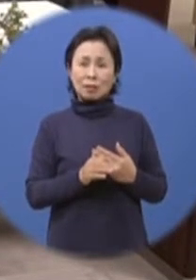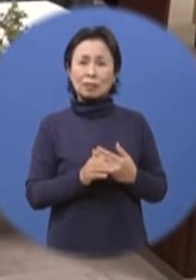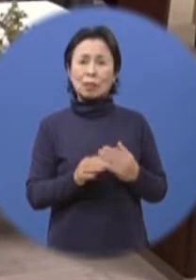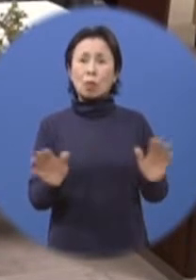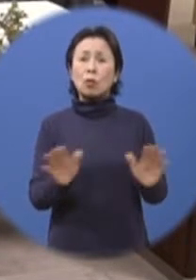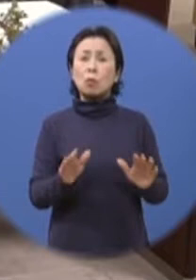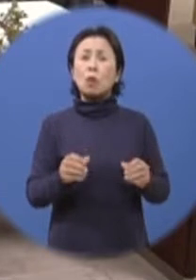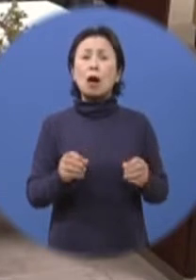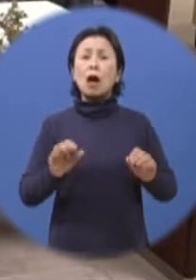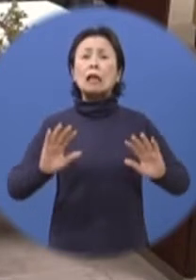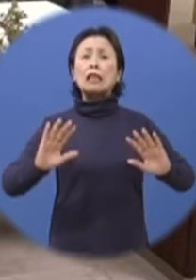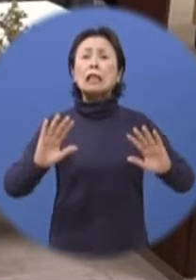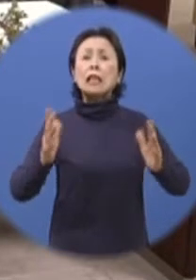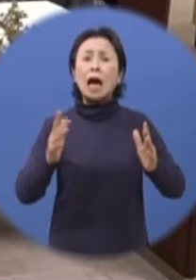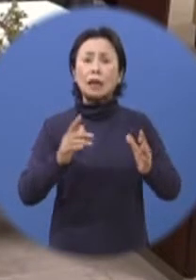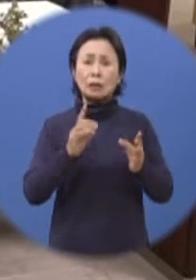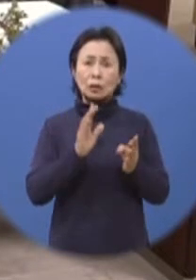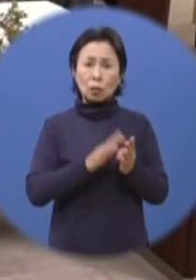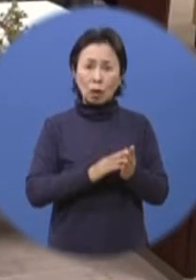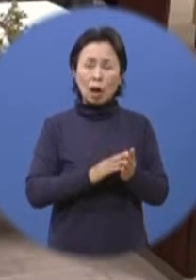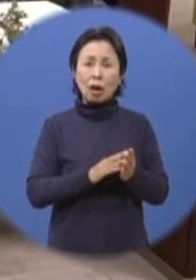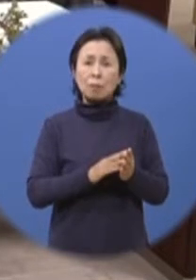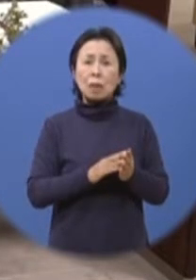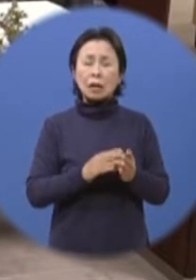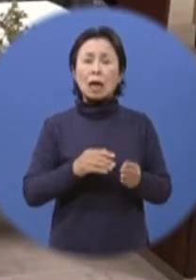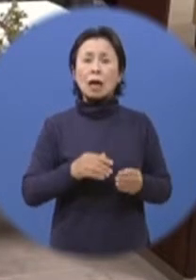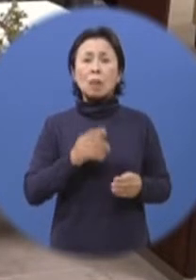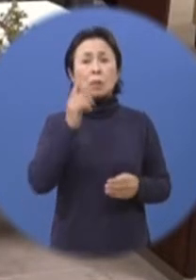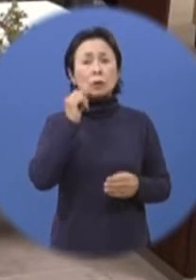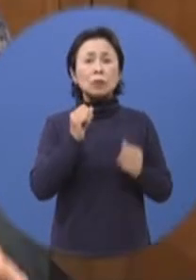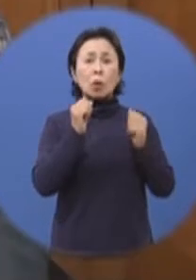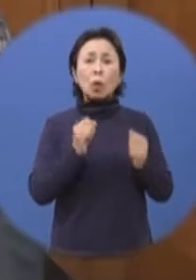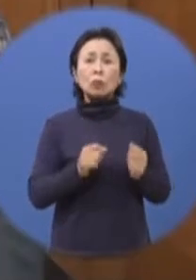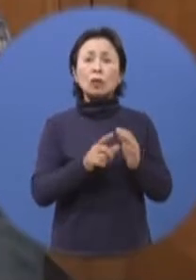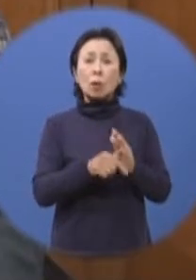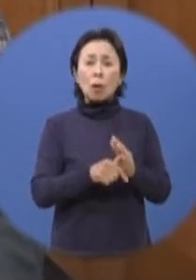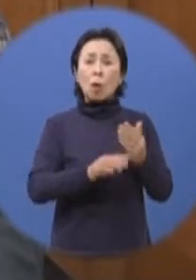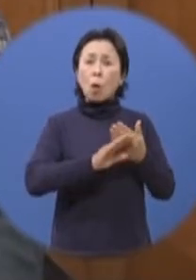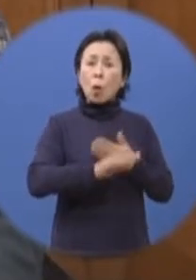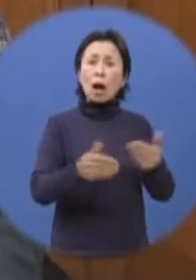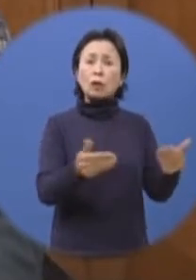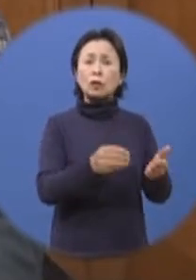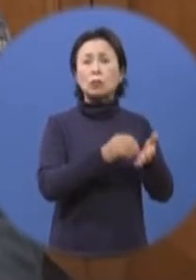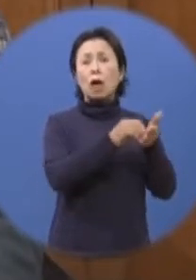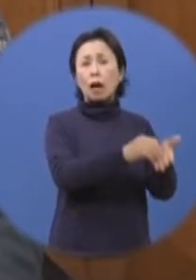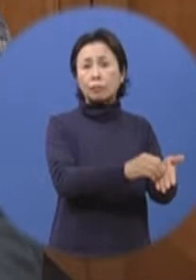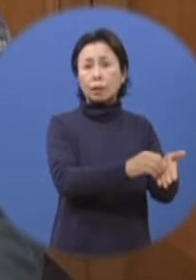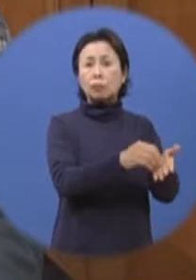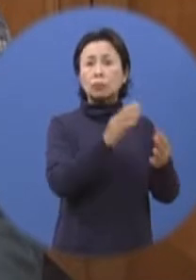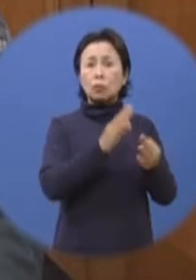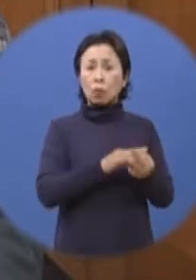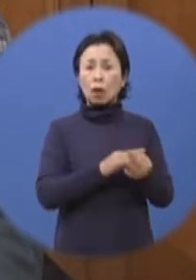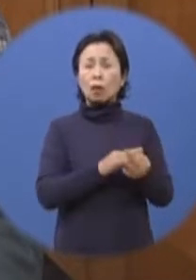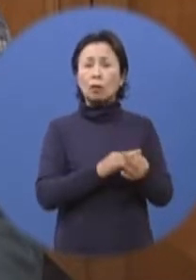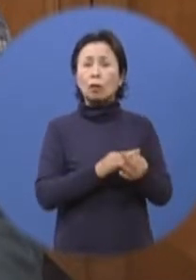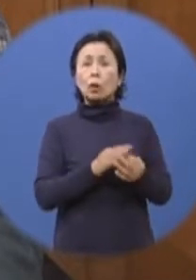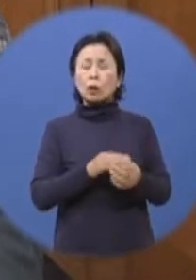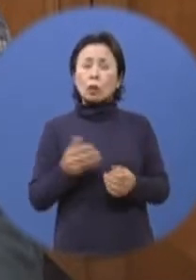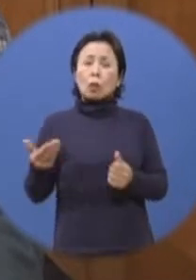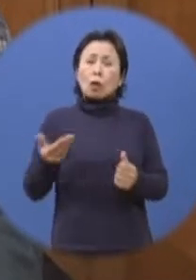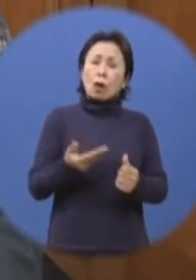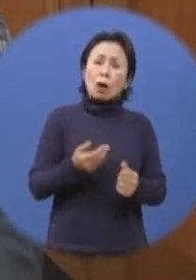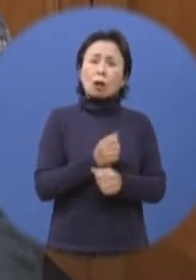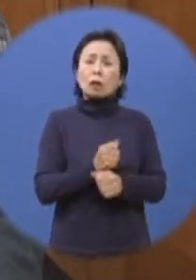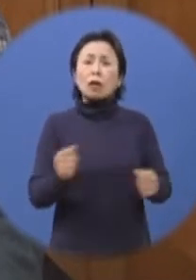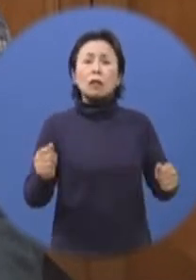ないあるいは子供さんがベッドの職業を選択ん第その時はあの文章かといったら困っちゃうんです